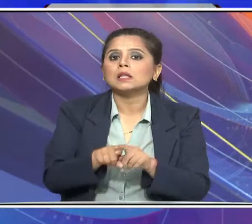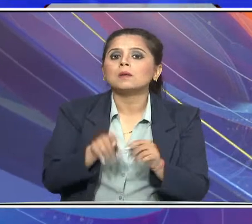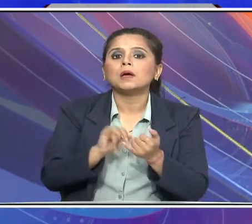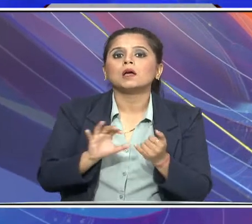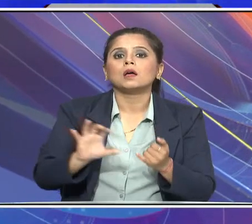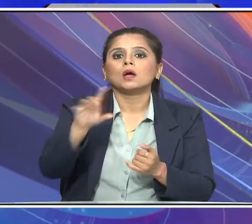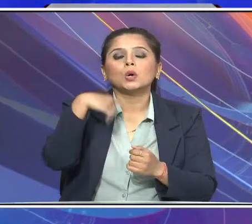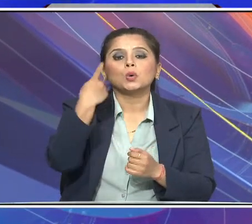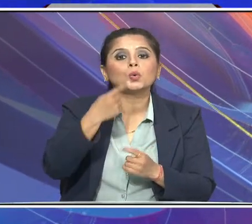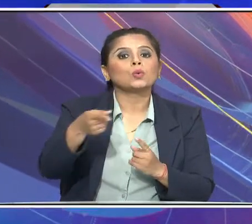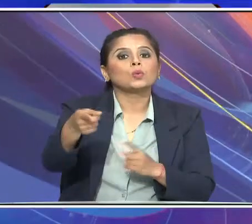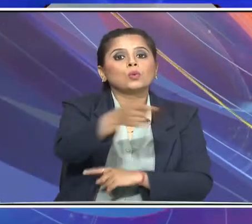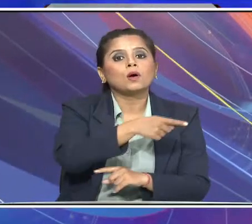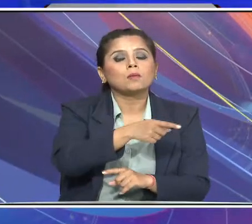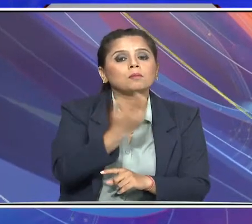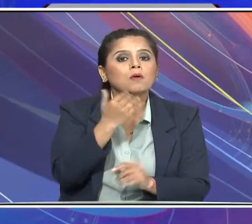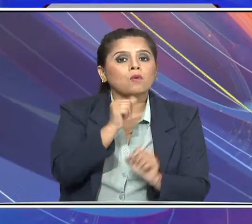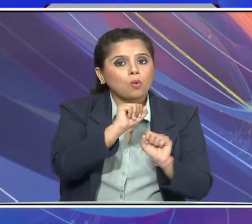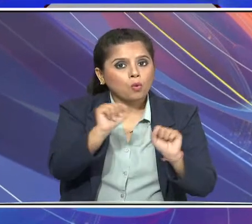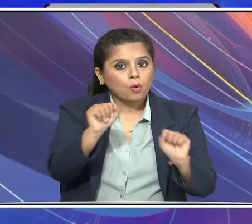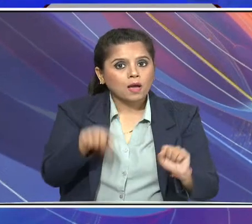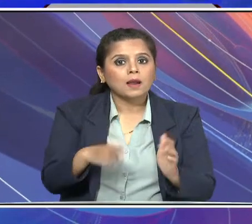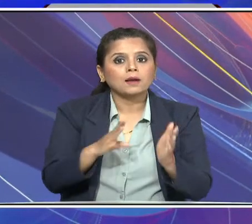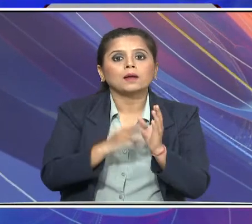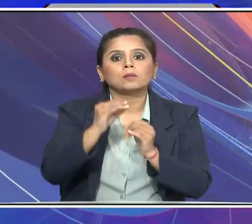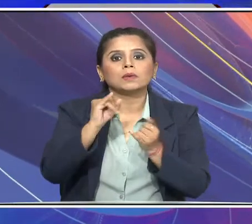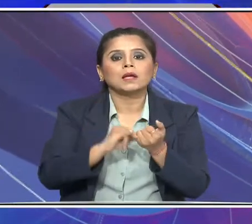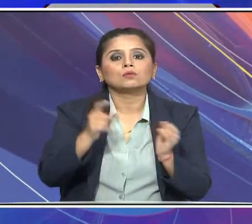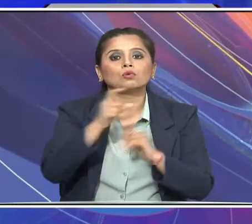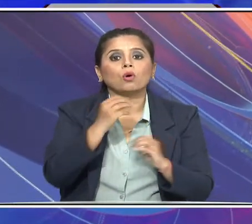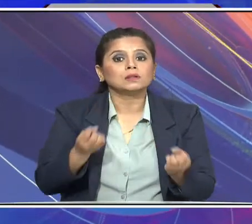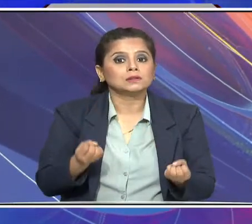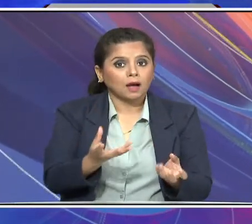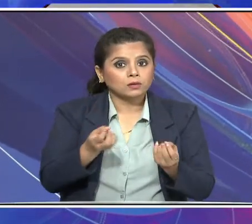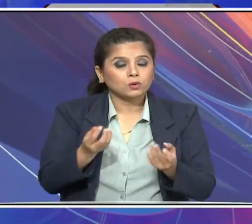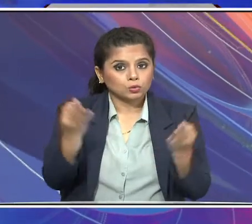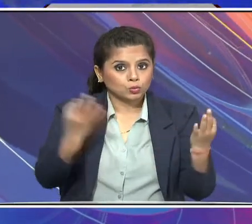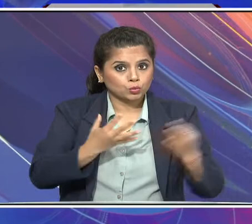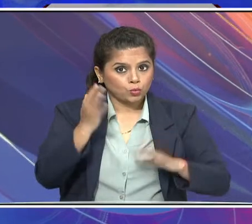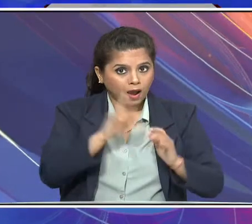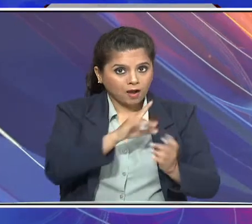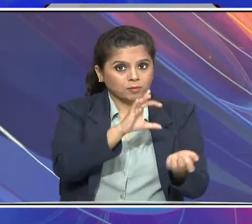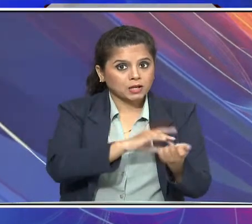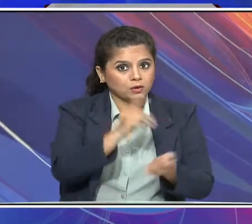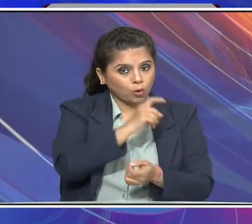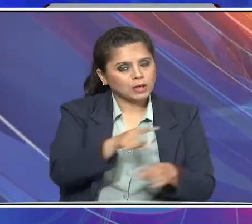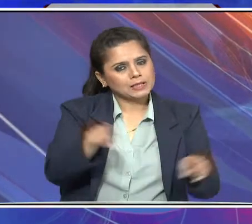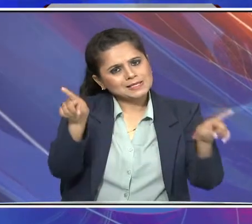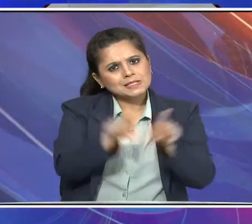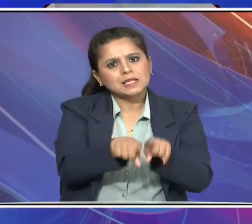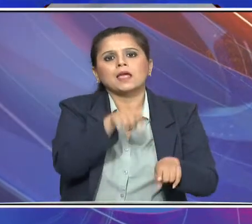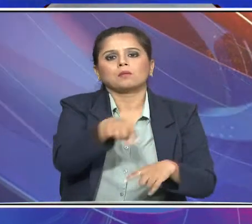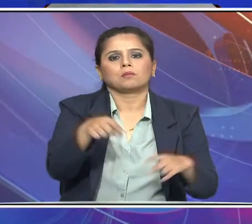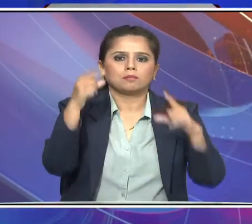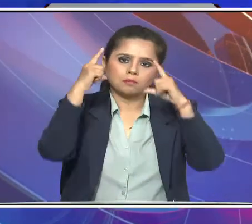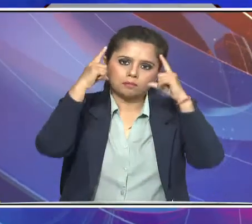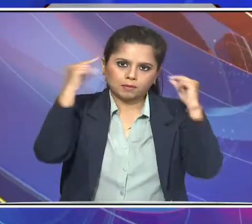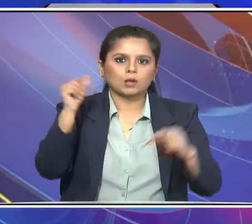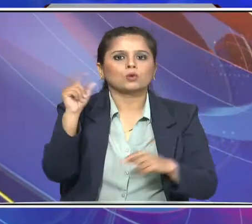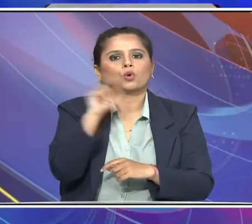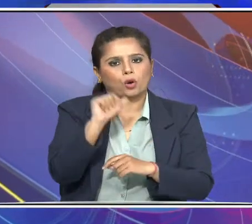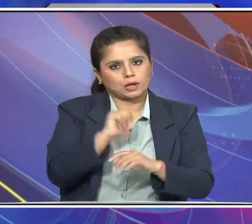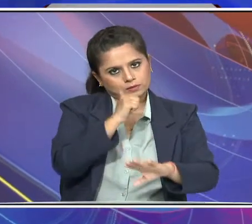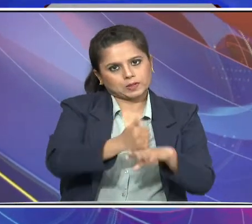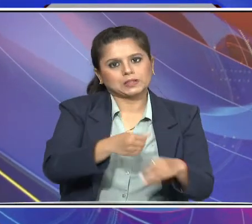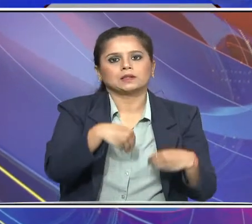जितने एमबीबीएस की कॉलेज चालू की है मेडिकल कॉलेज चालू की है इतने ही उसको नर्सिंग कॉलेज